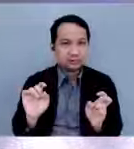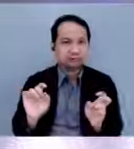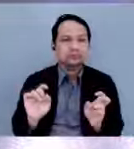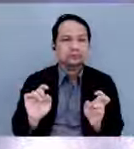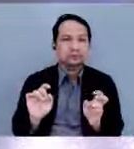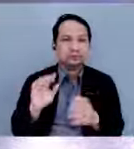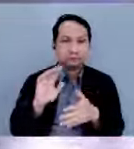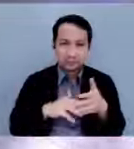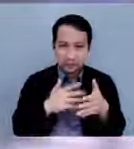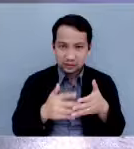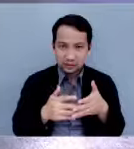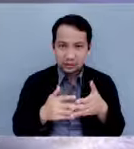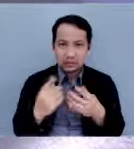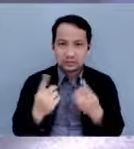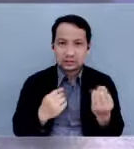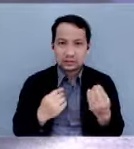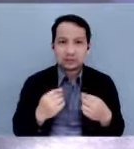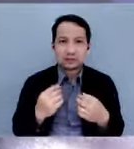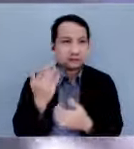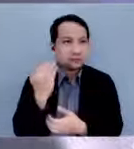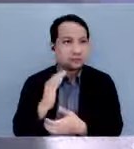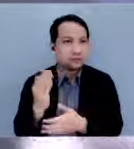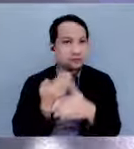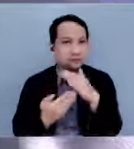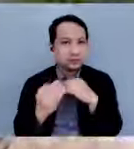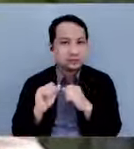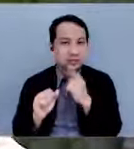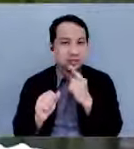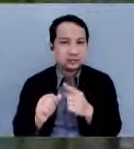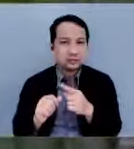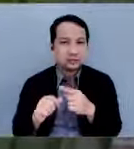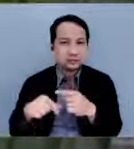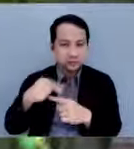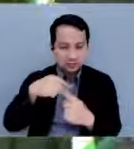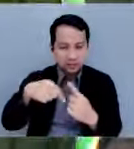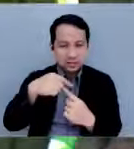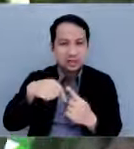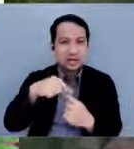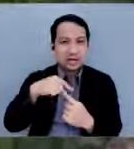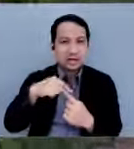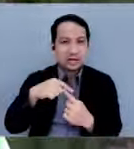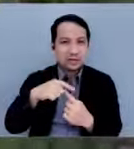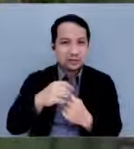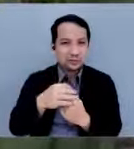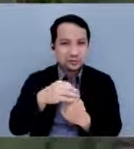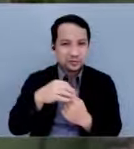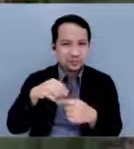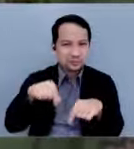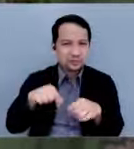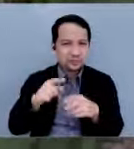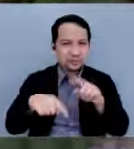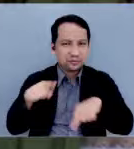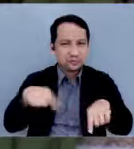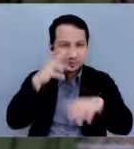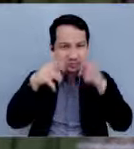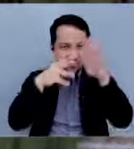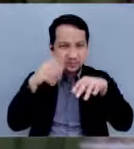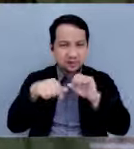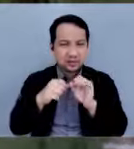ginagawa. Kasi di ba kadalasan ang basic naman ay umiikot-ikot lang ganyan. Ano na po yung mga iba pang mga innovation natin pagdating